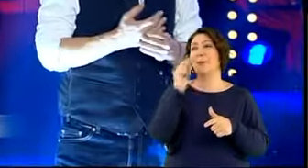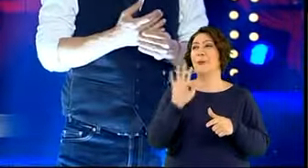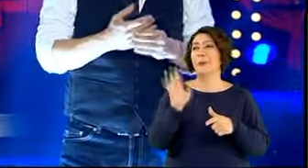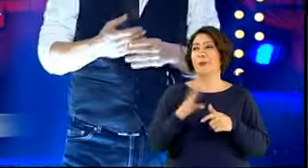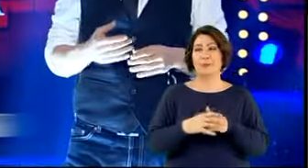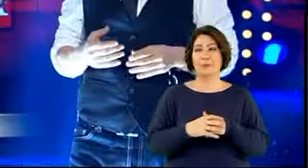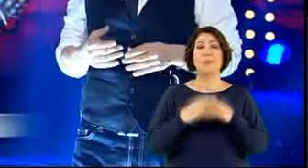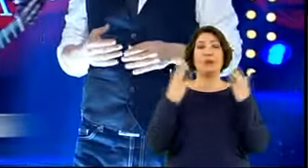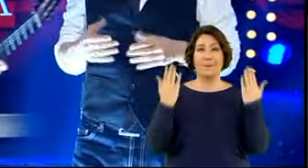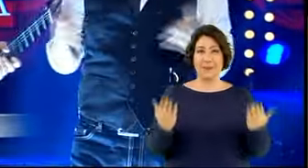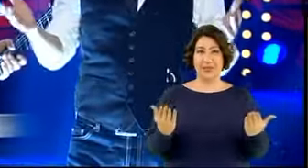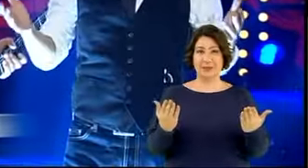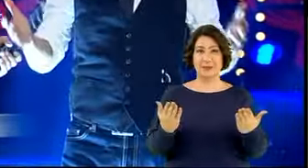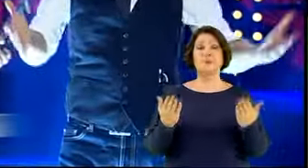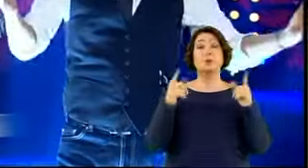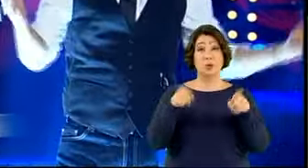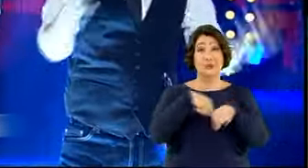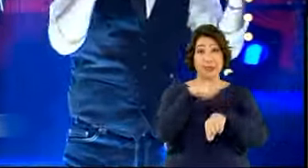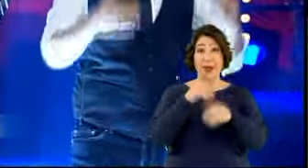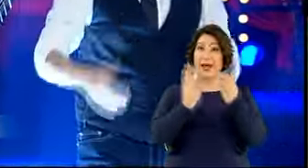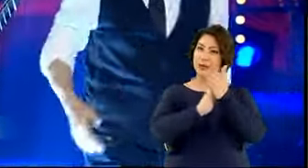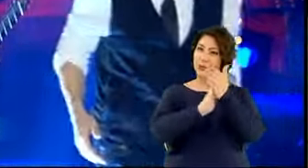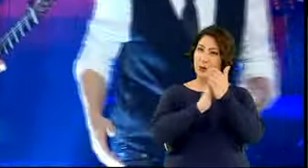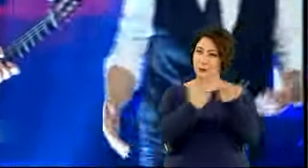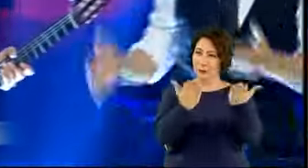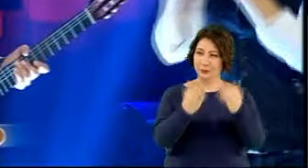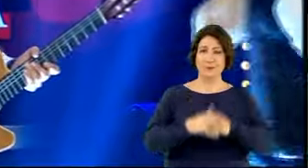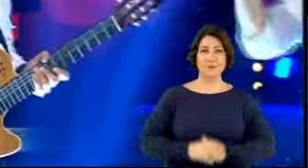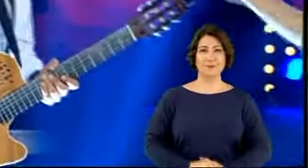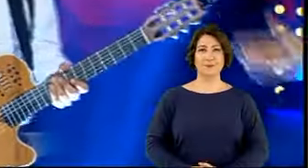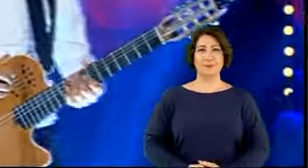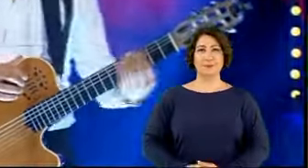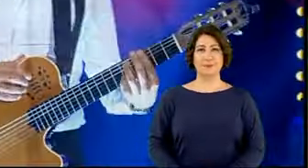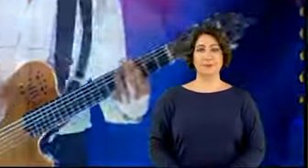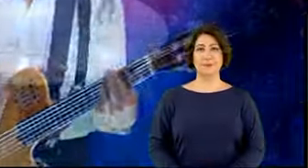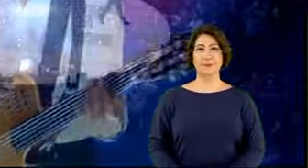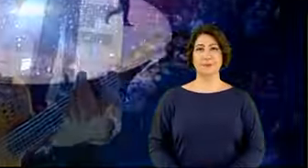Fettahcan Official. Peki. Peki o zaman alkışlıyoruz tekrar Fettahcan'ı. Teşekkürler.